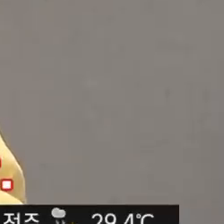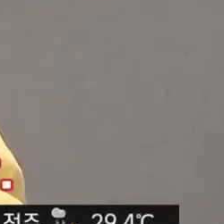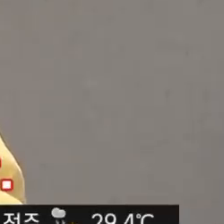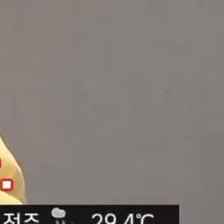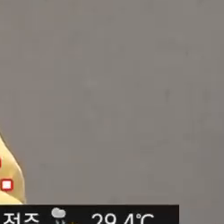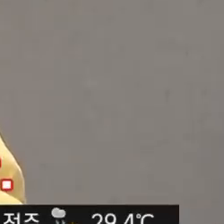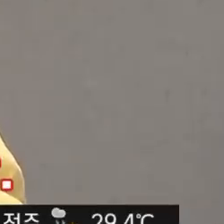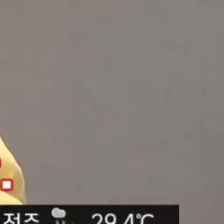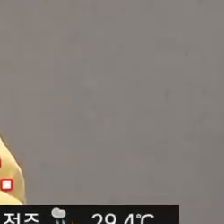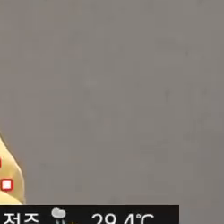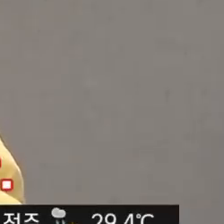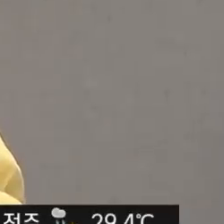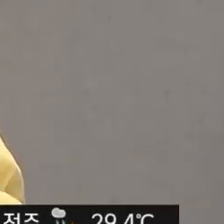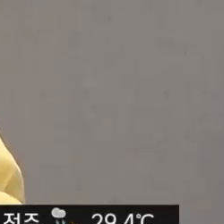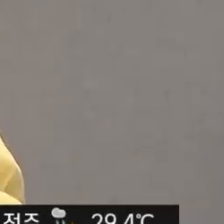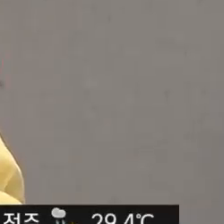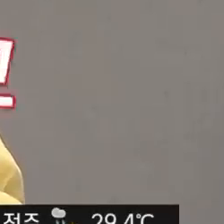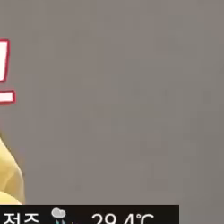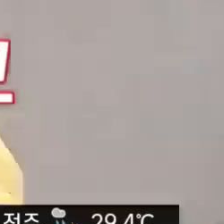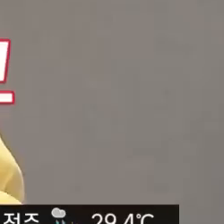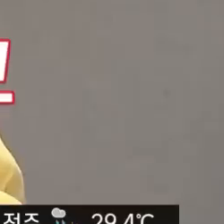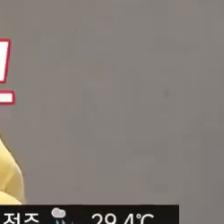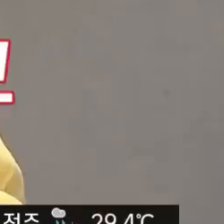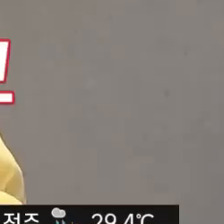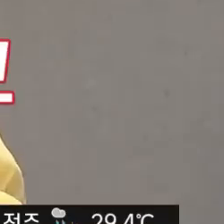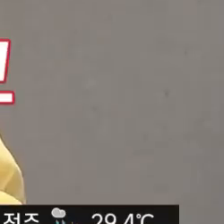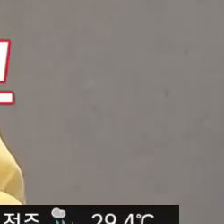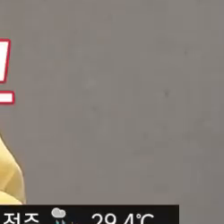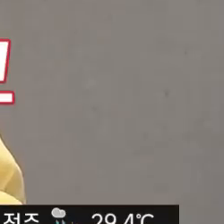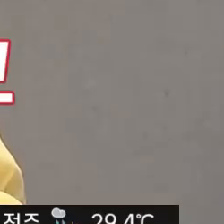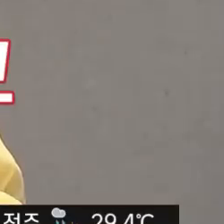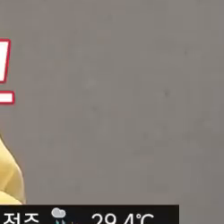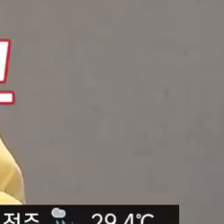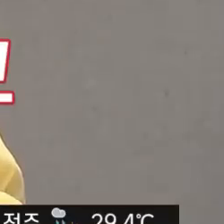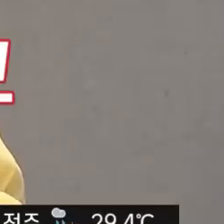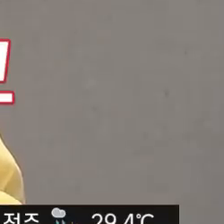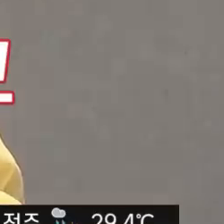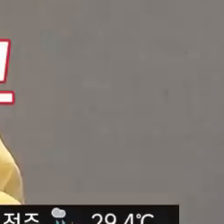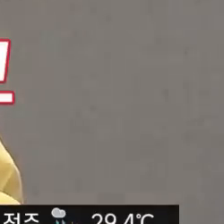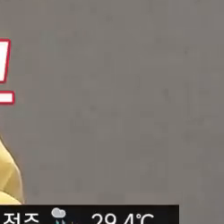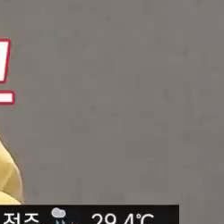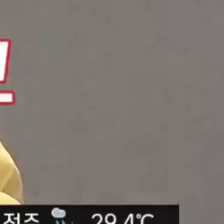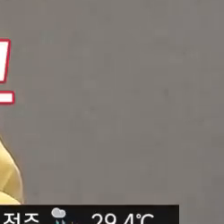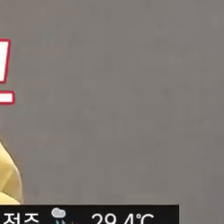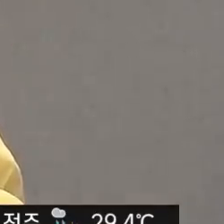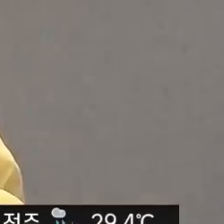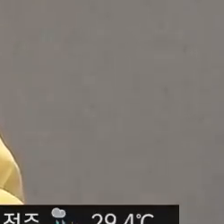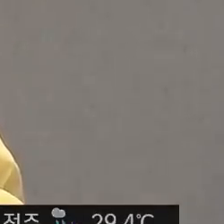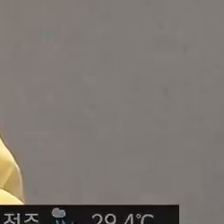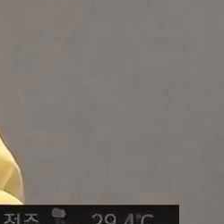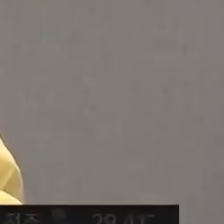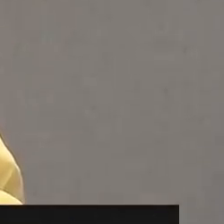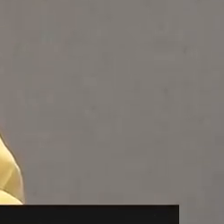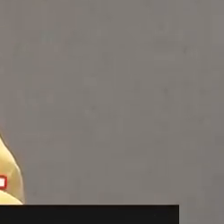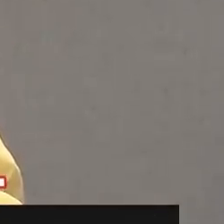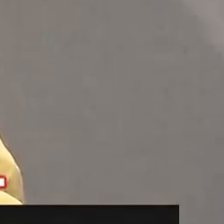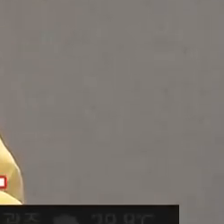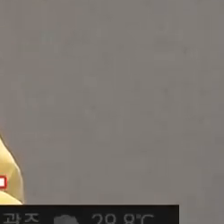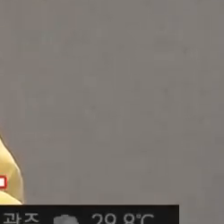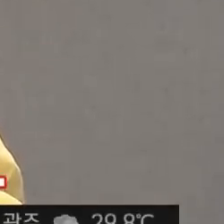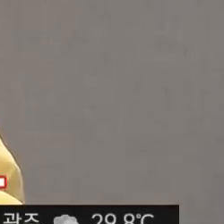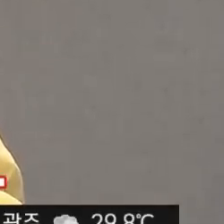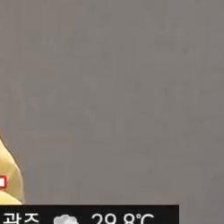보여주고 있습니다 예상보다 더 최악을 염두해두고 대응해야 합니다 아울러서 국민의